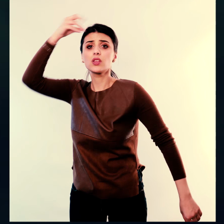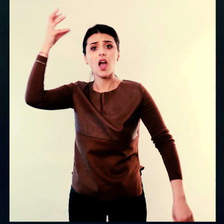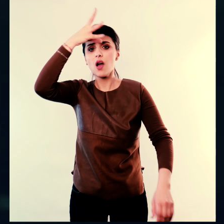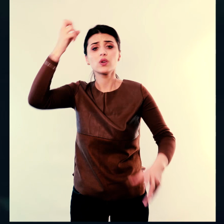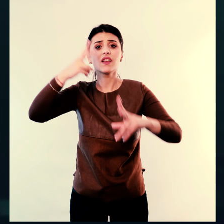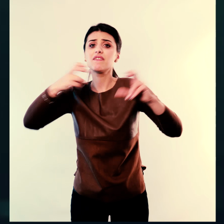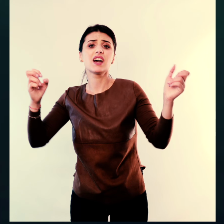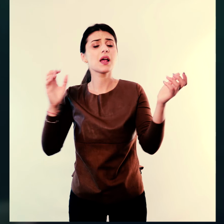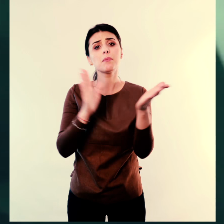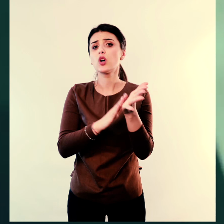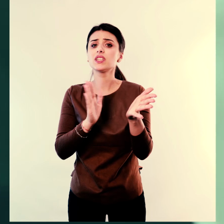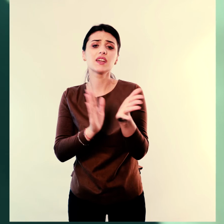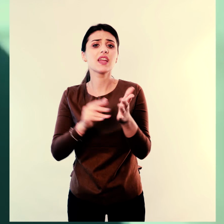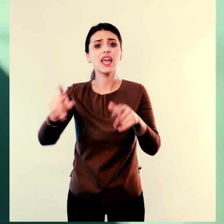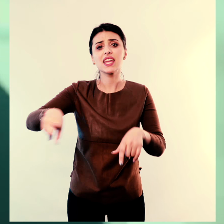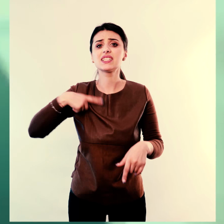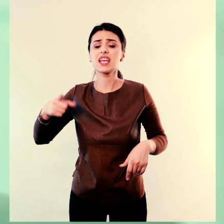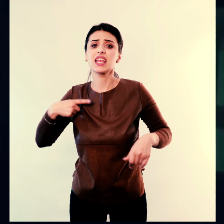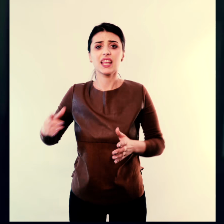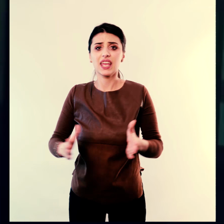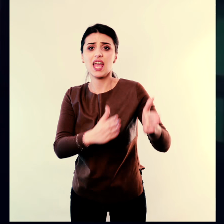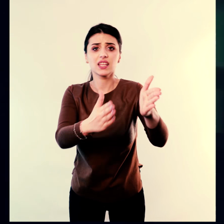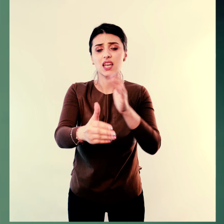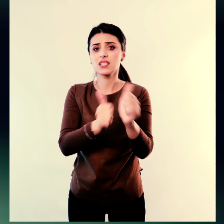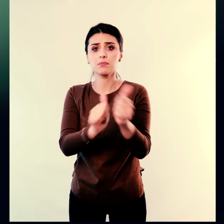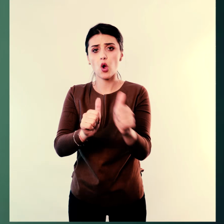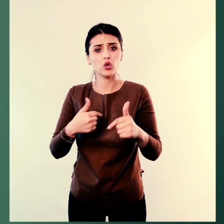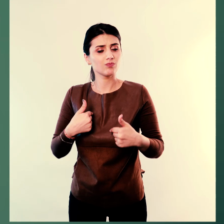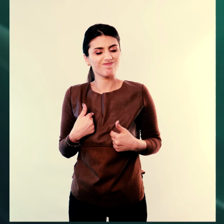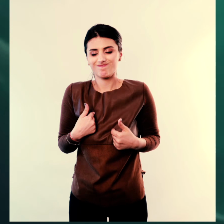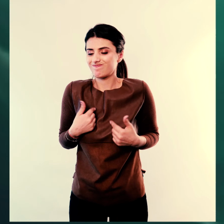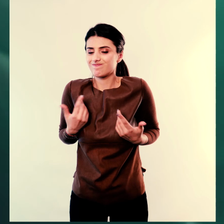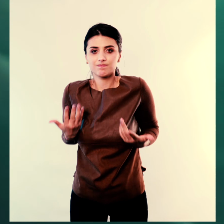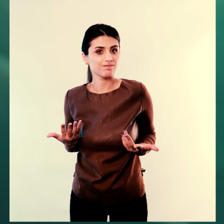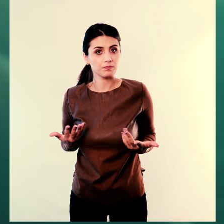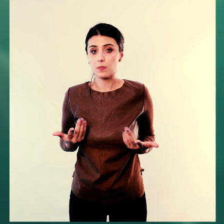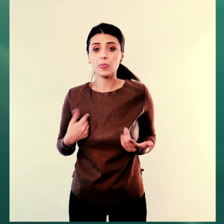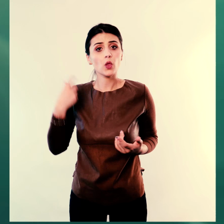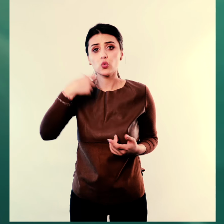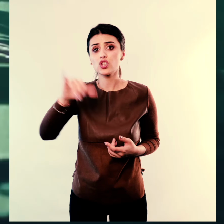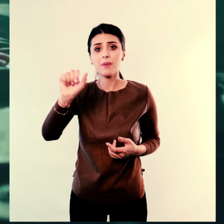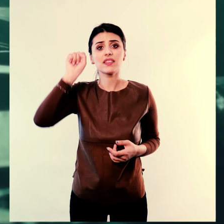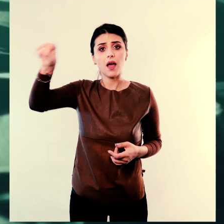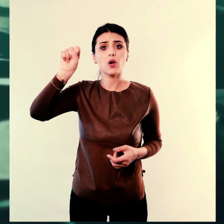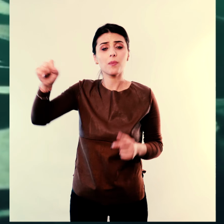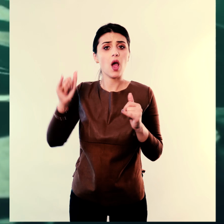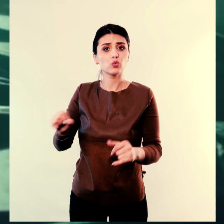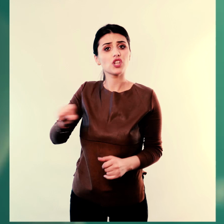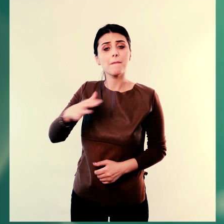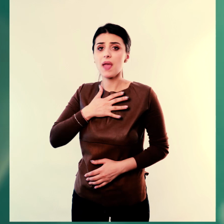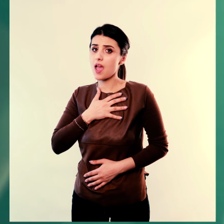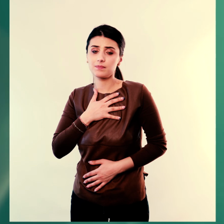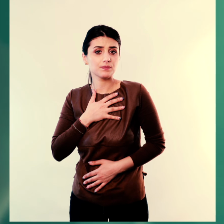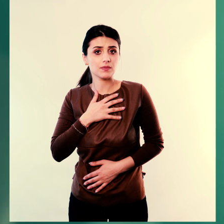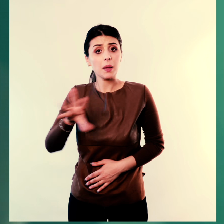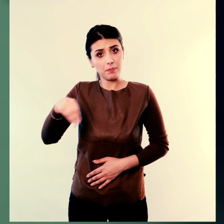Amnezic, amnezic, amnezic fără motiv. Ea este linia de finish. Eu nu sunt deloc sportiv. Eu nu știu cine bate acum la